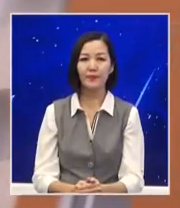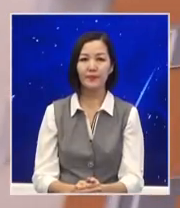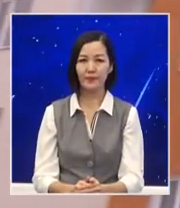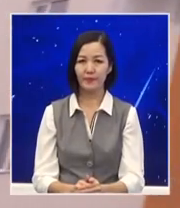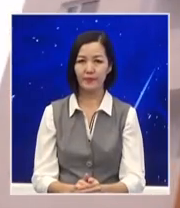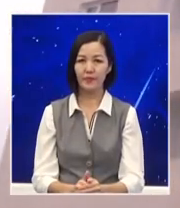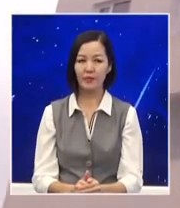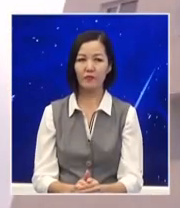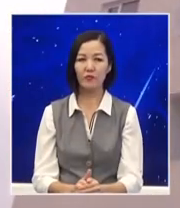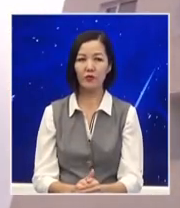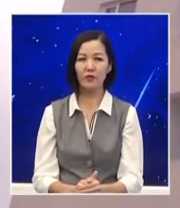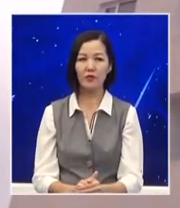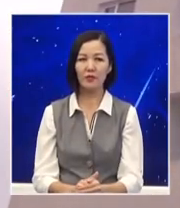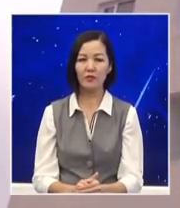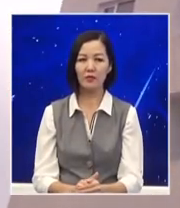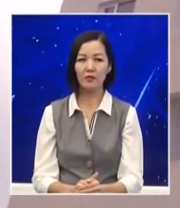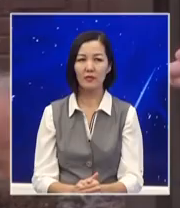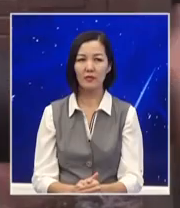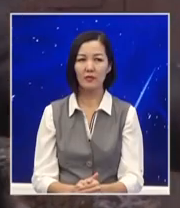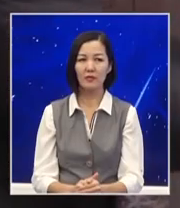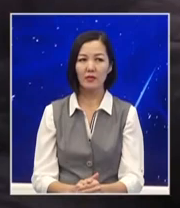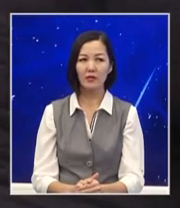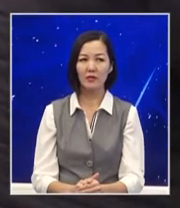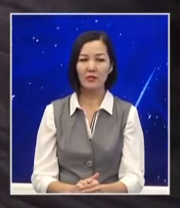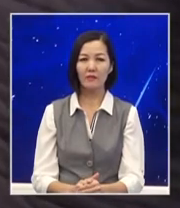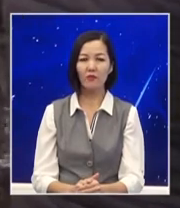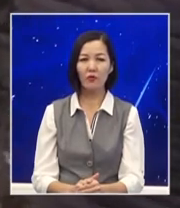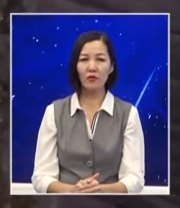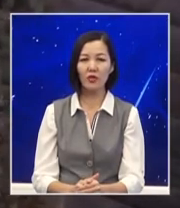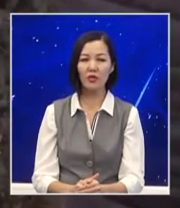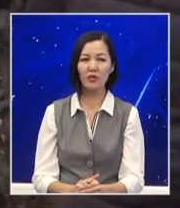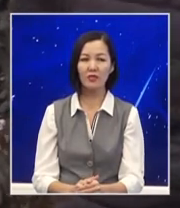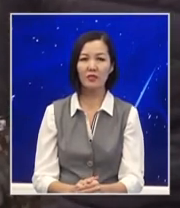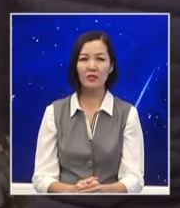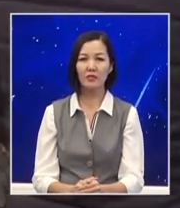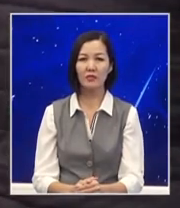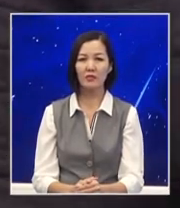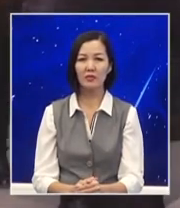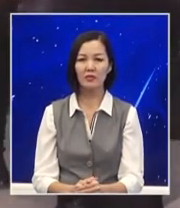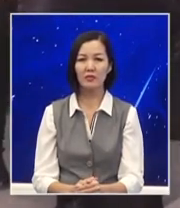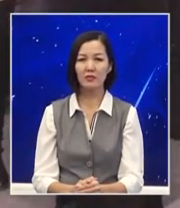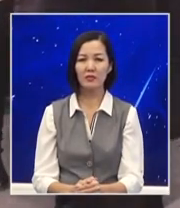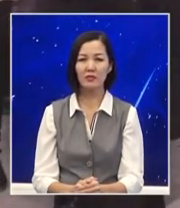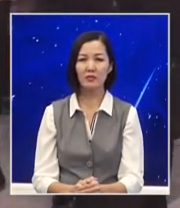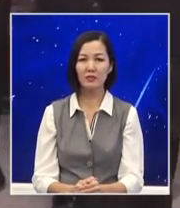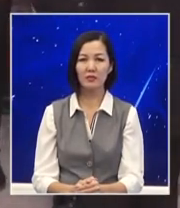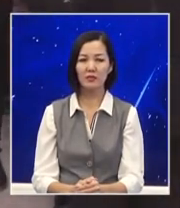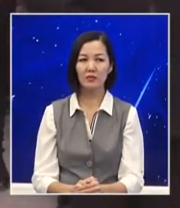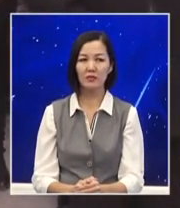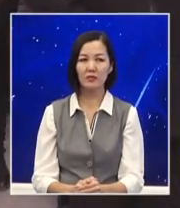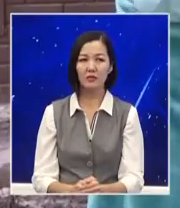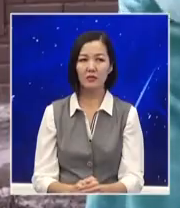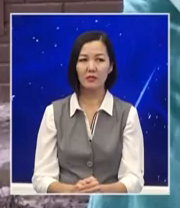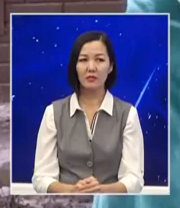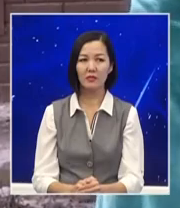Қарлығаш шағын ауданындағы баспаналар кезекте тұрған аймақ азаматтарына берілді. Олар көп балалы отбасы, жалғыз бастана, жетім және